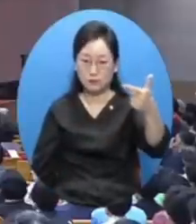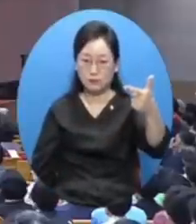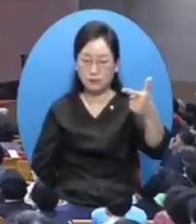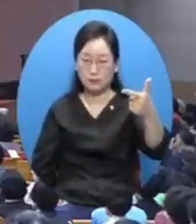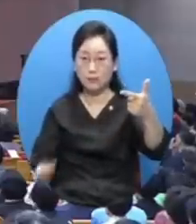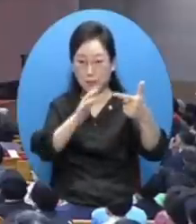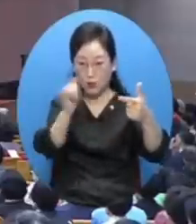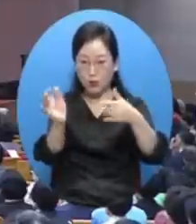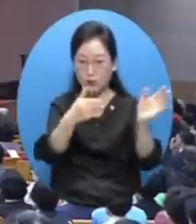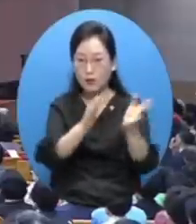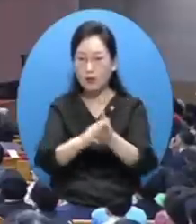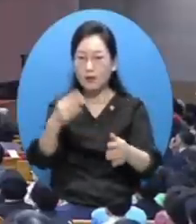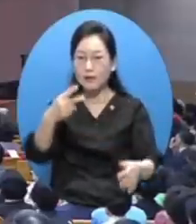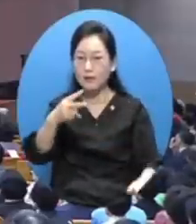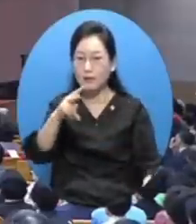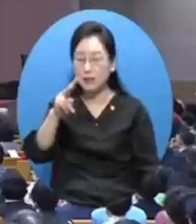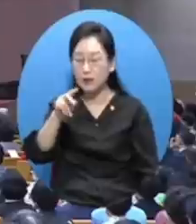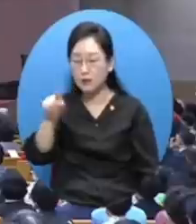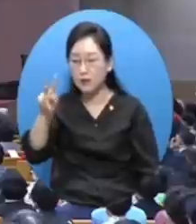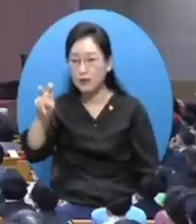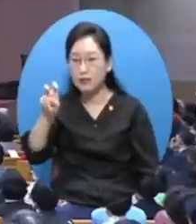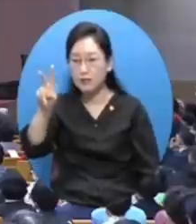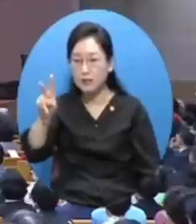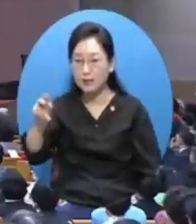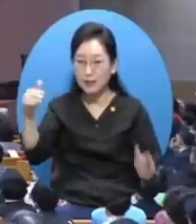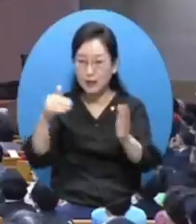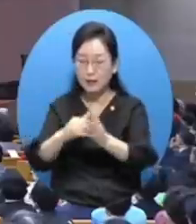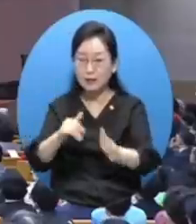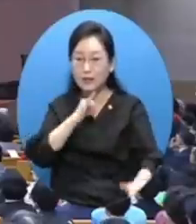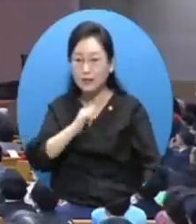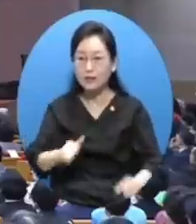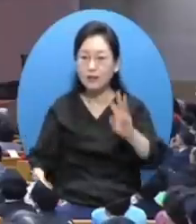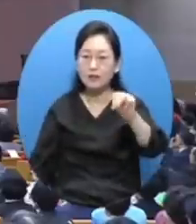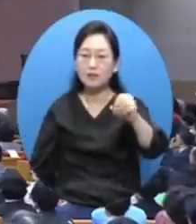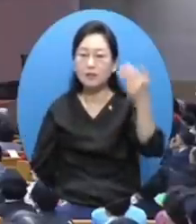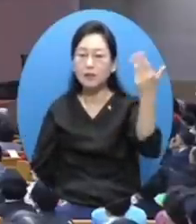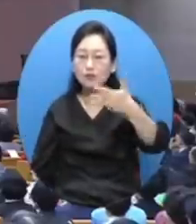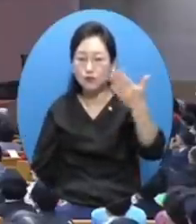2,156명인데 2020년부터 2020년까지 자살로 죽은 사람이 3만